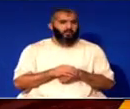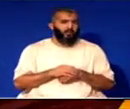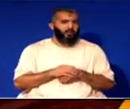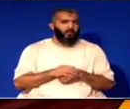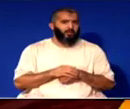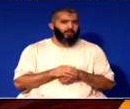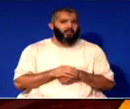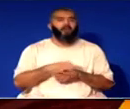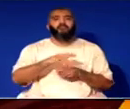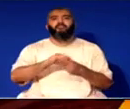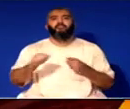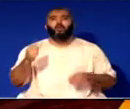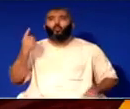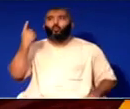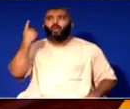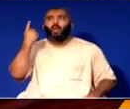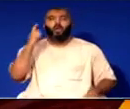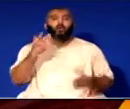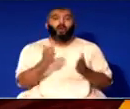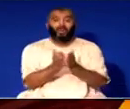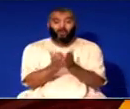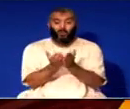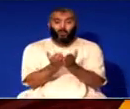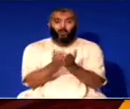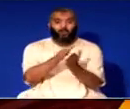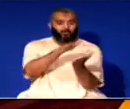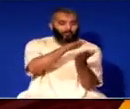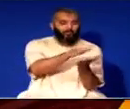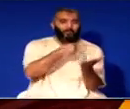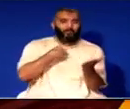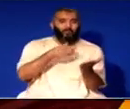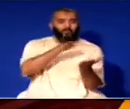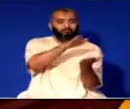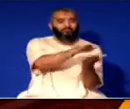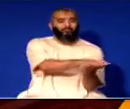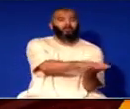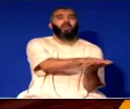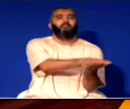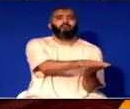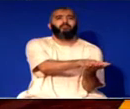خوفا على نفسي، يعني لضبط بدون دخول التفاصيل،